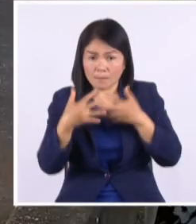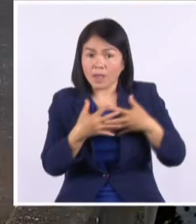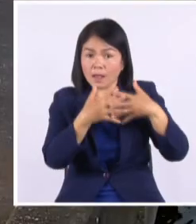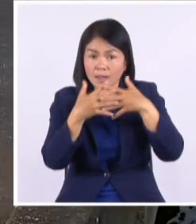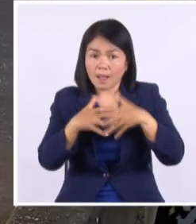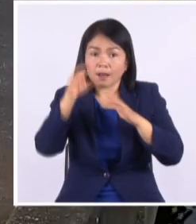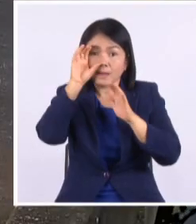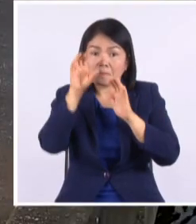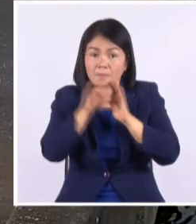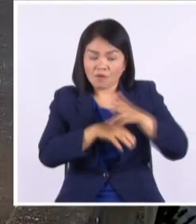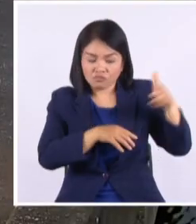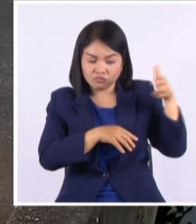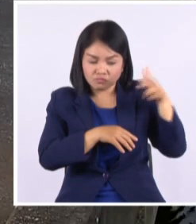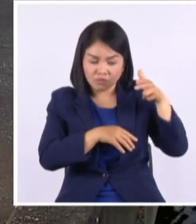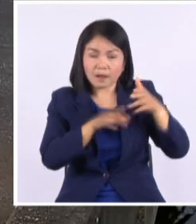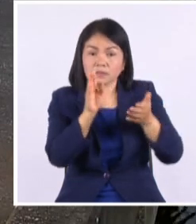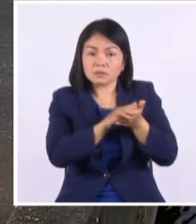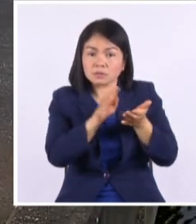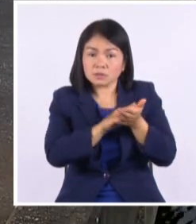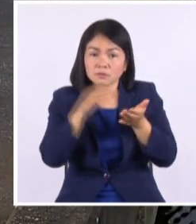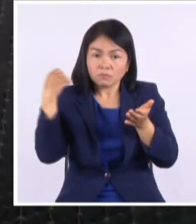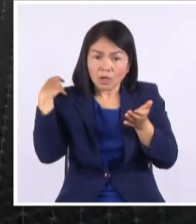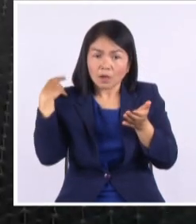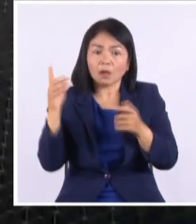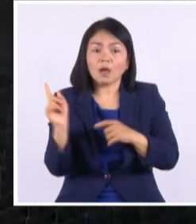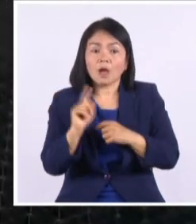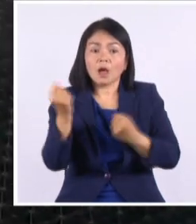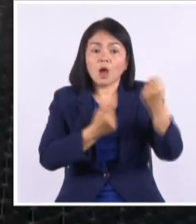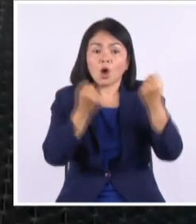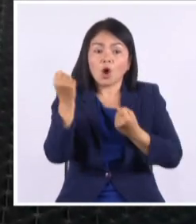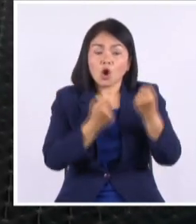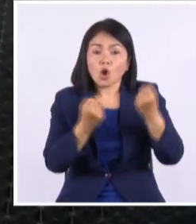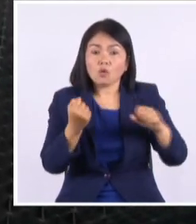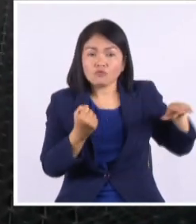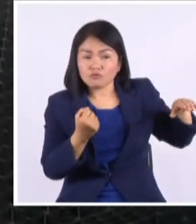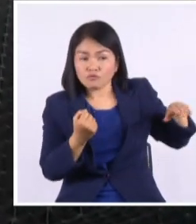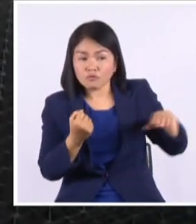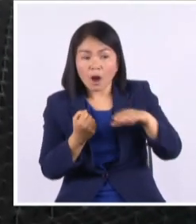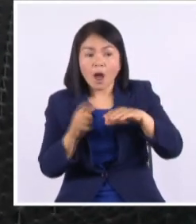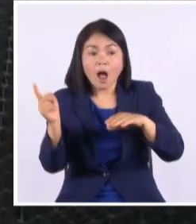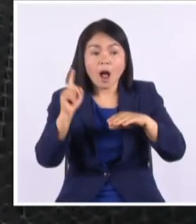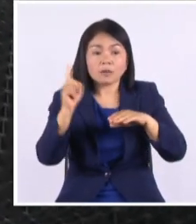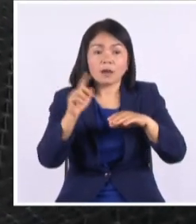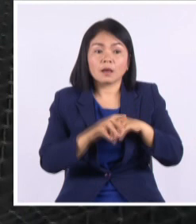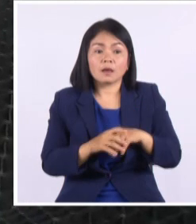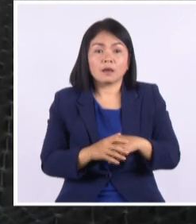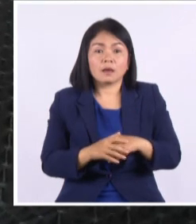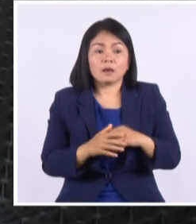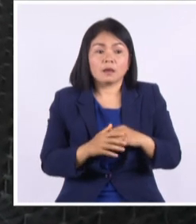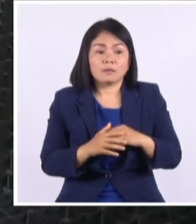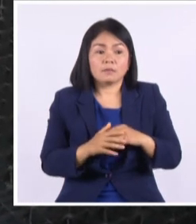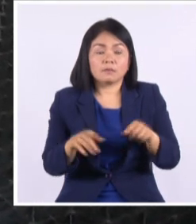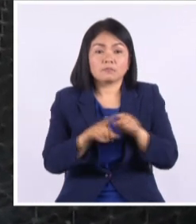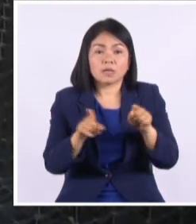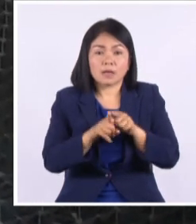กล้องวงจรปิดนะครับพันทิปภาพเหตุการณ์ที่รถ SUVคันนี้ขับมาชนที่ 9สะพานจนกระจกหน้ารถแตกนะ